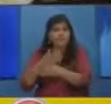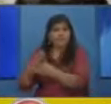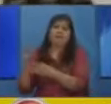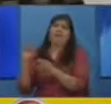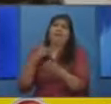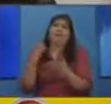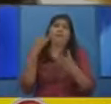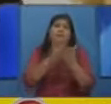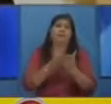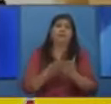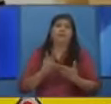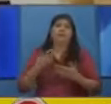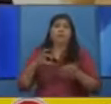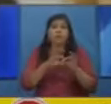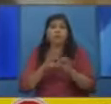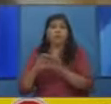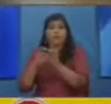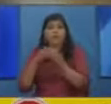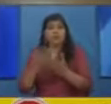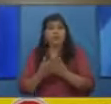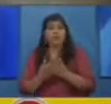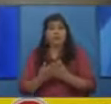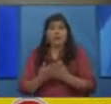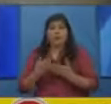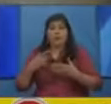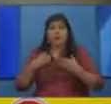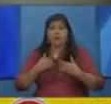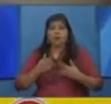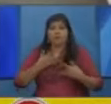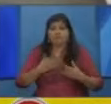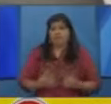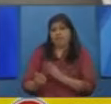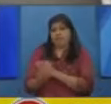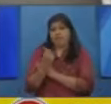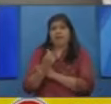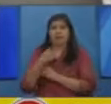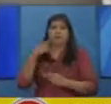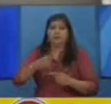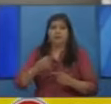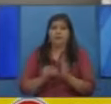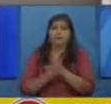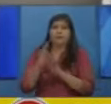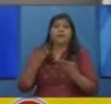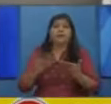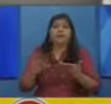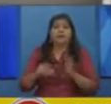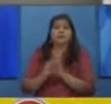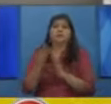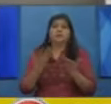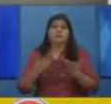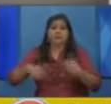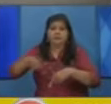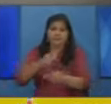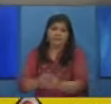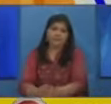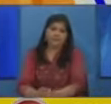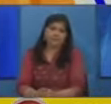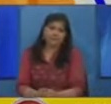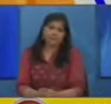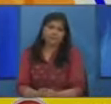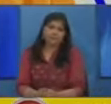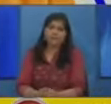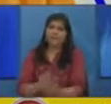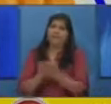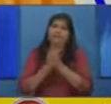हैं? यूनिटी और इम्यूनिटी को बढ़ाने के लिए इससे बेहतर तरीका और क्या हो सकता है।